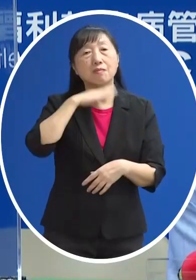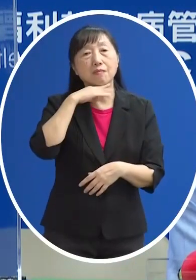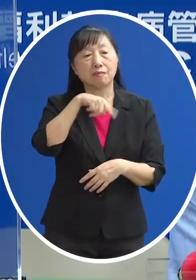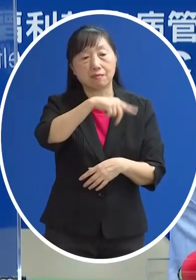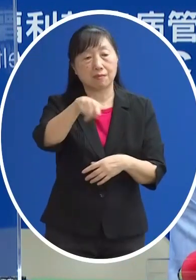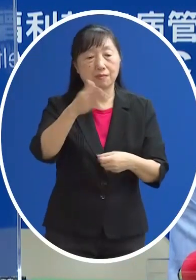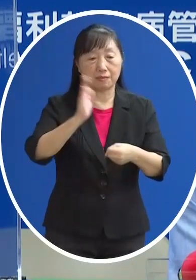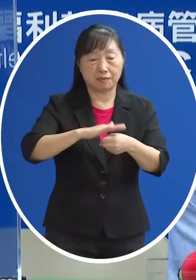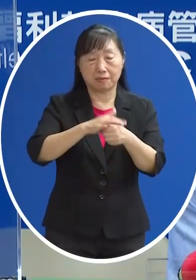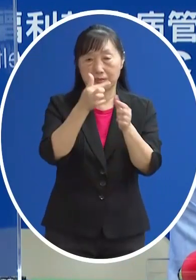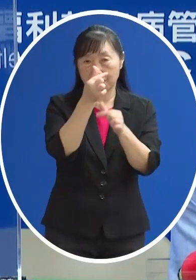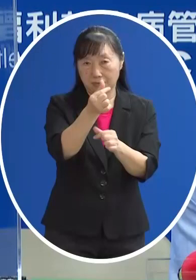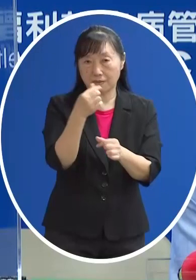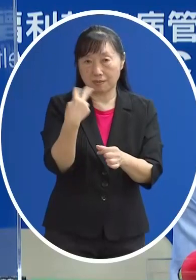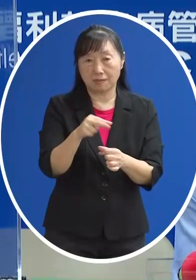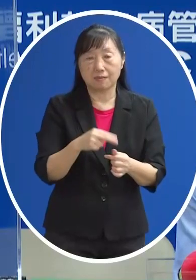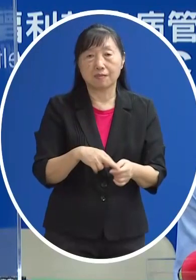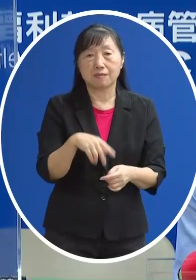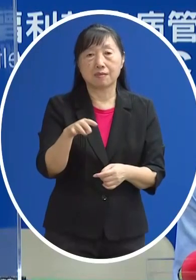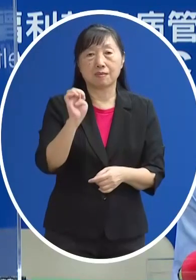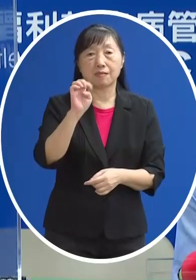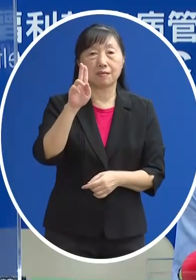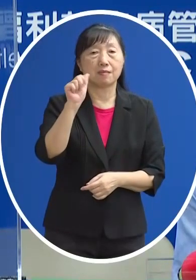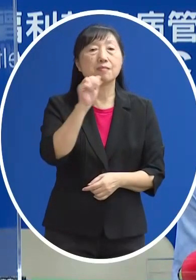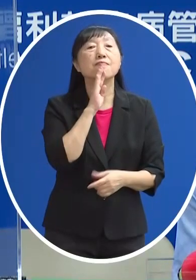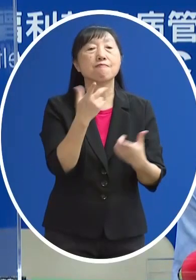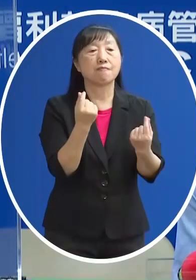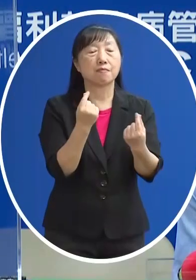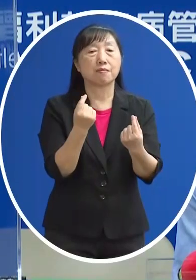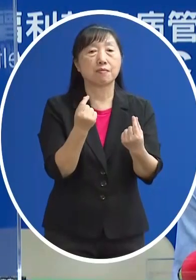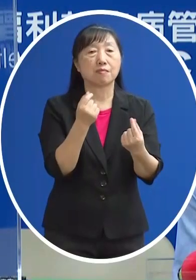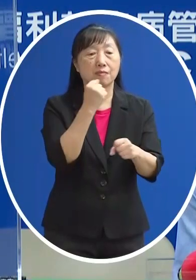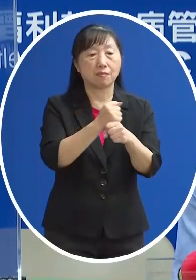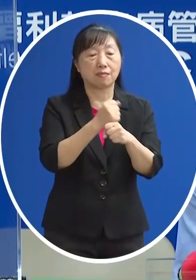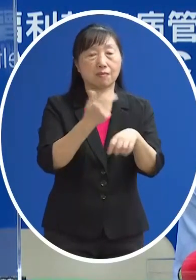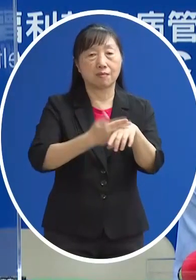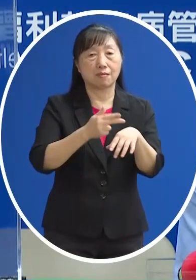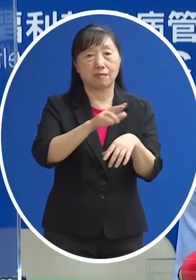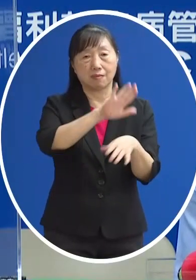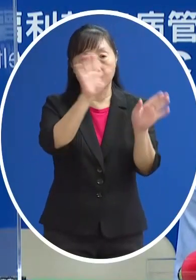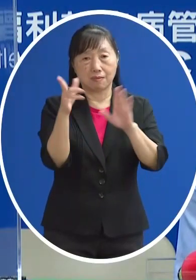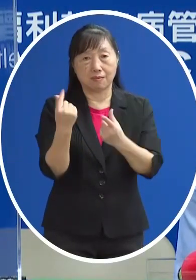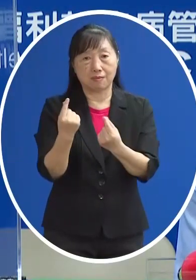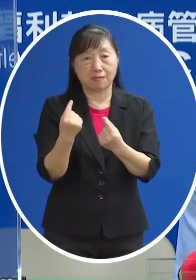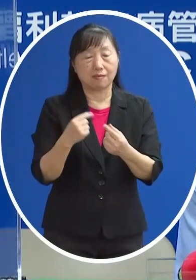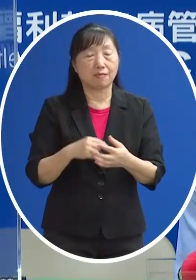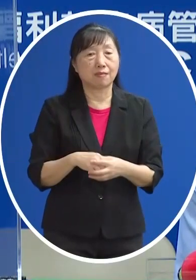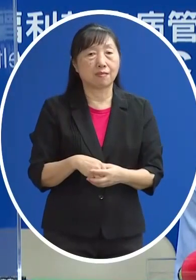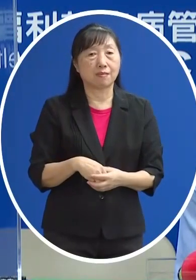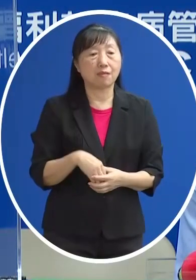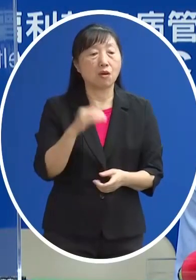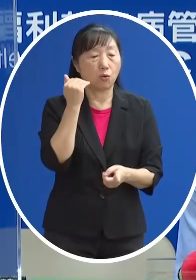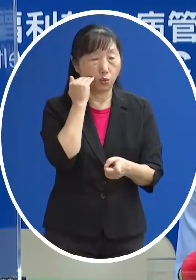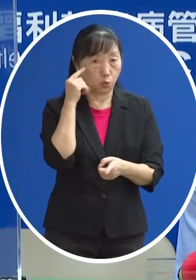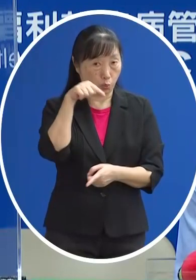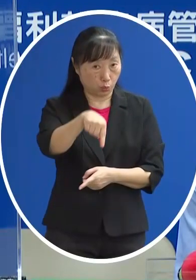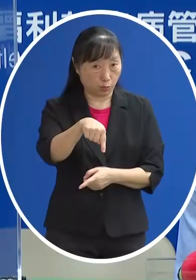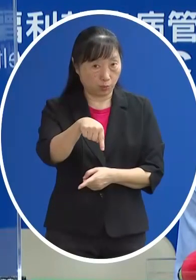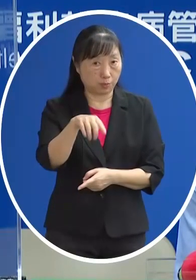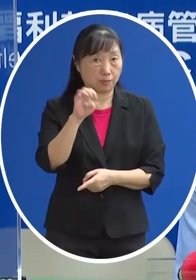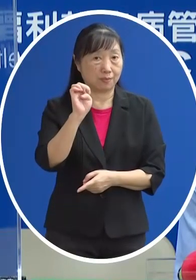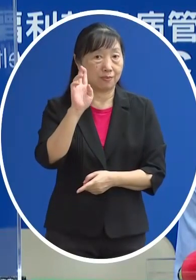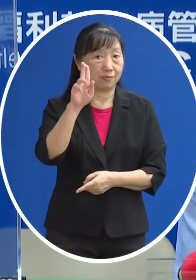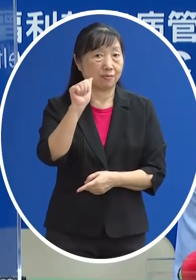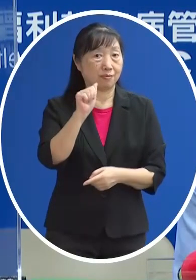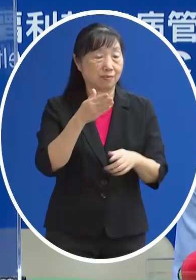所以这些 EUA 的产品都是一样这样子，哈，为了符合万一。也不能说万一哈，就是说如果 EUA 能够